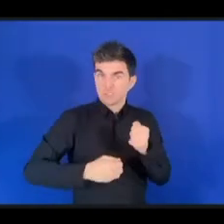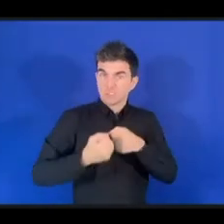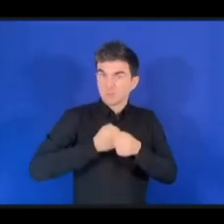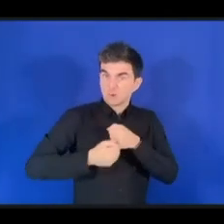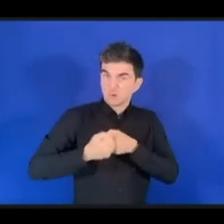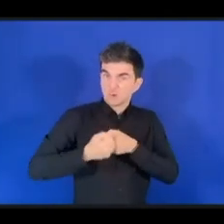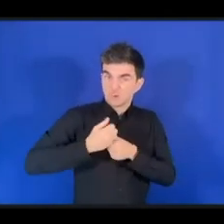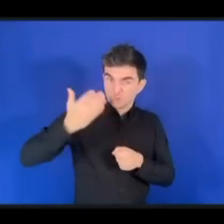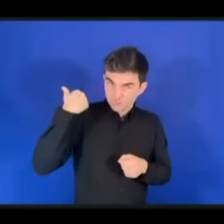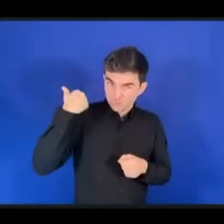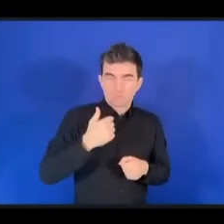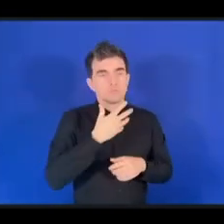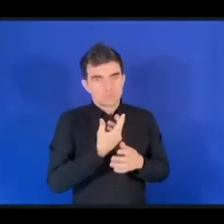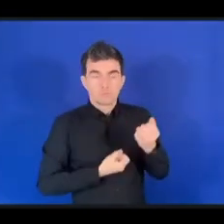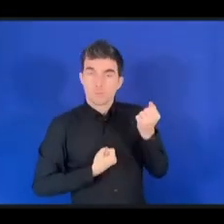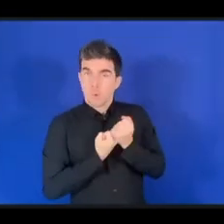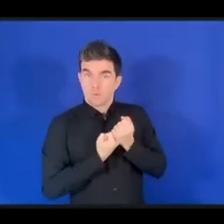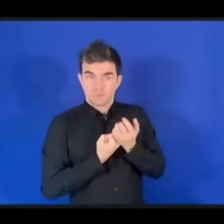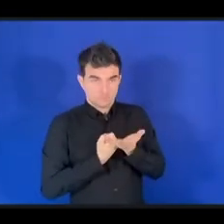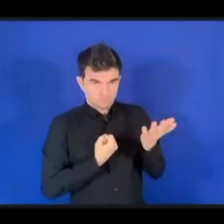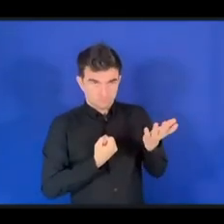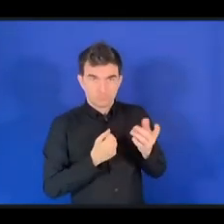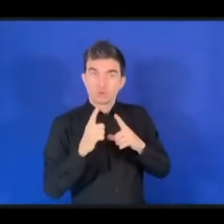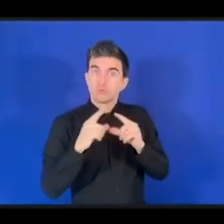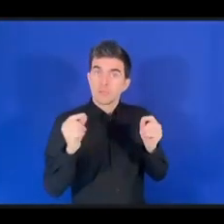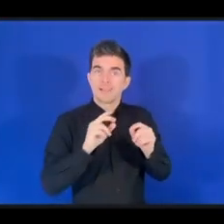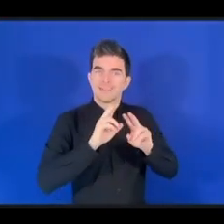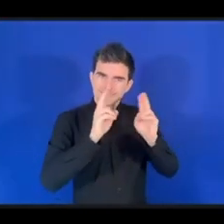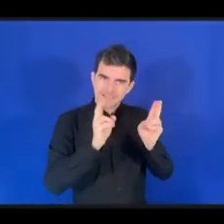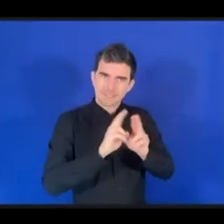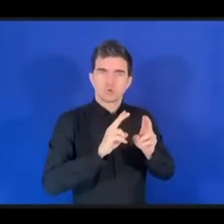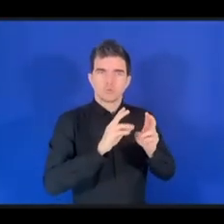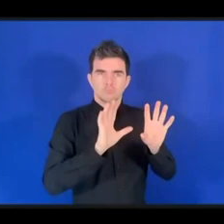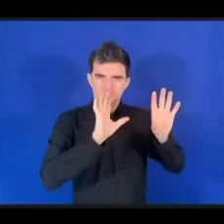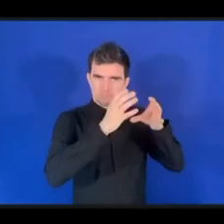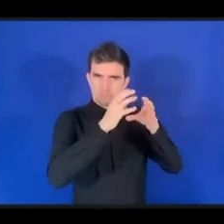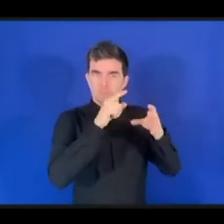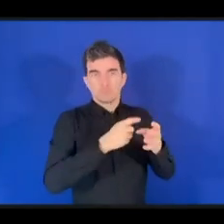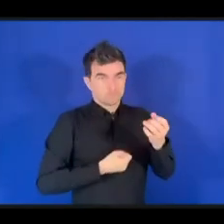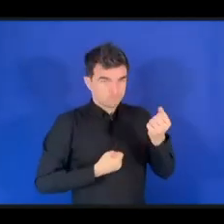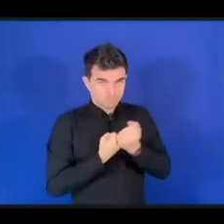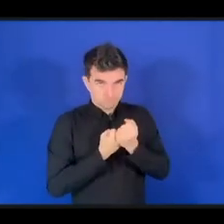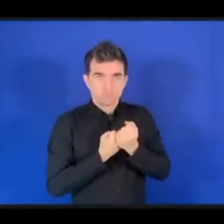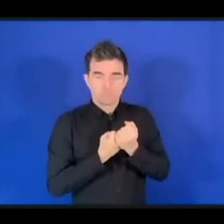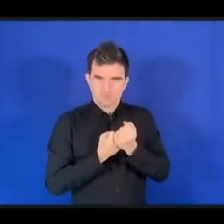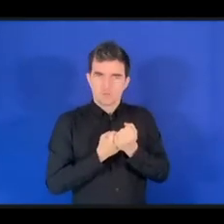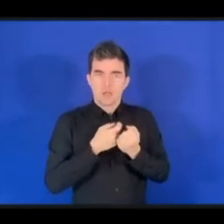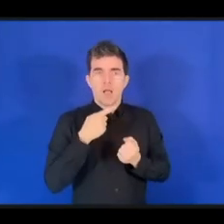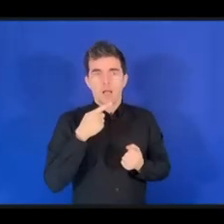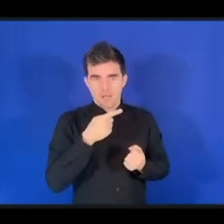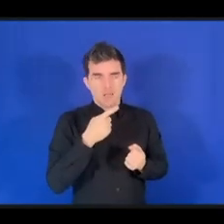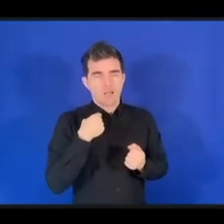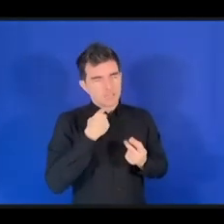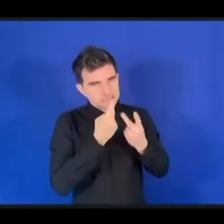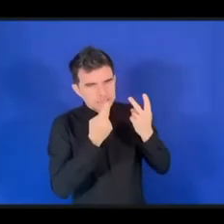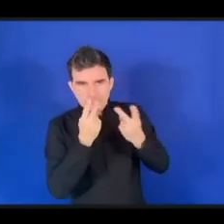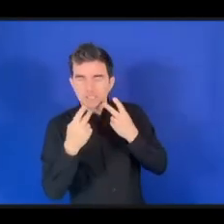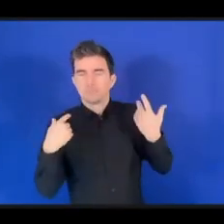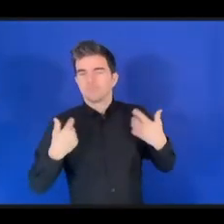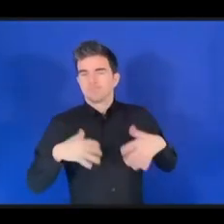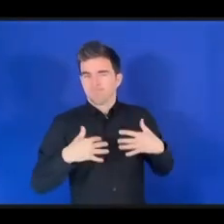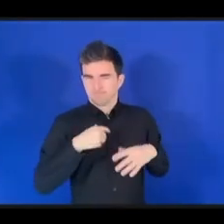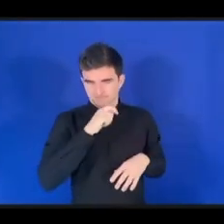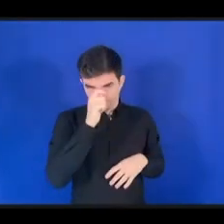l'agence de de coopération japonaise les connaissances que j'ai obtenu grâce à C ce voyage